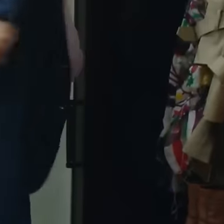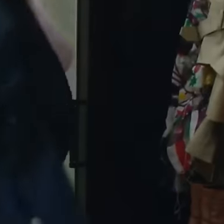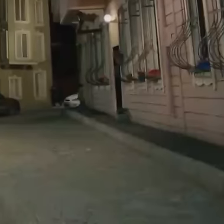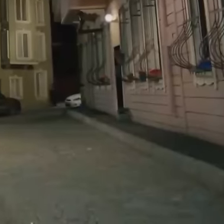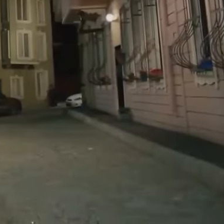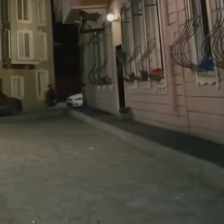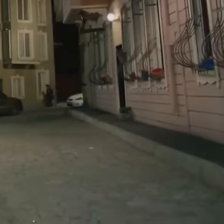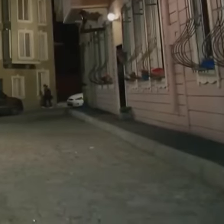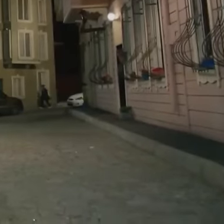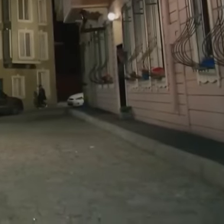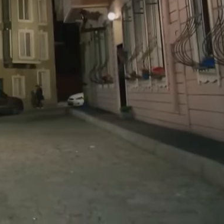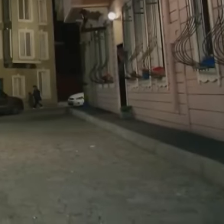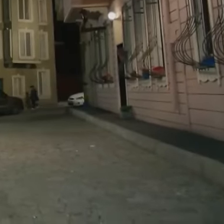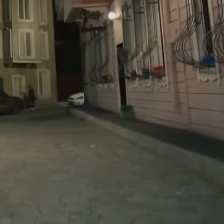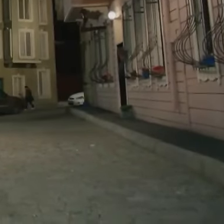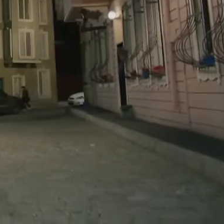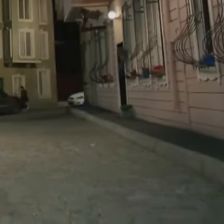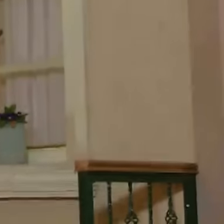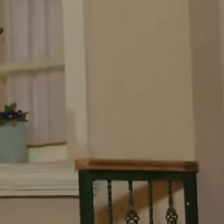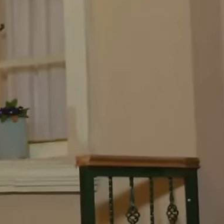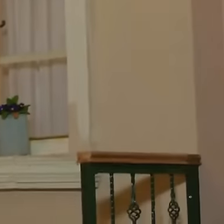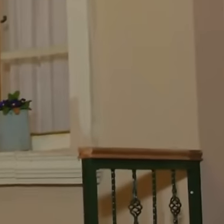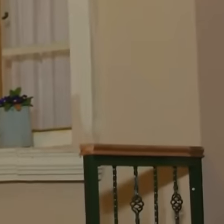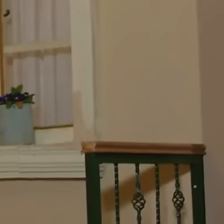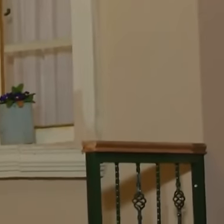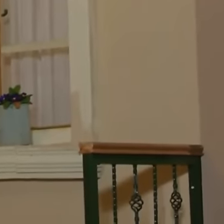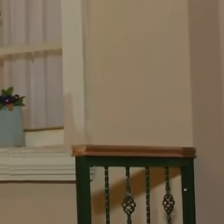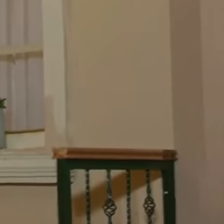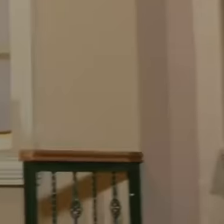Portmantodan paltosunu alıp sessiz olmaya çalışarak yavaşça giydi.